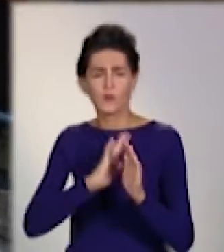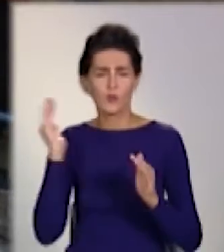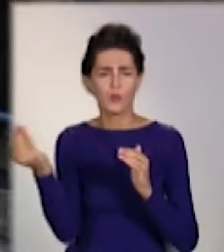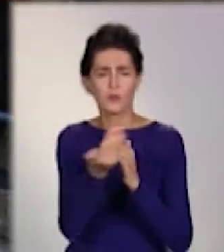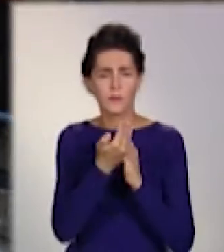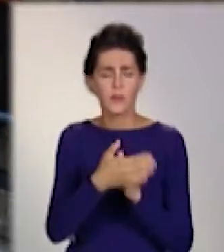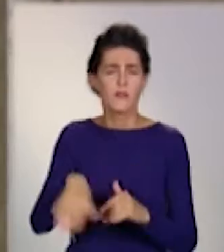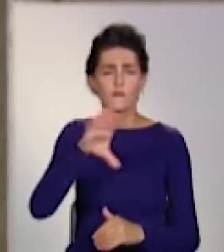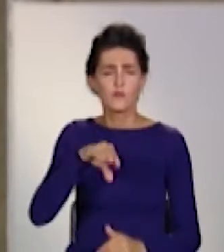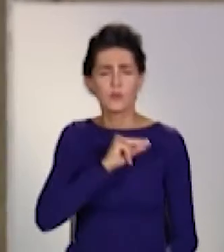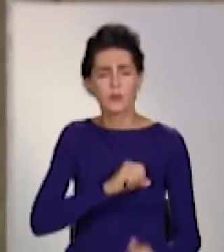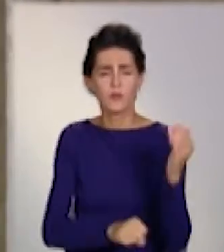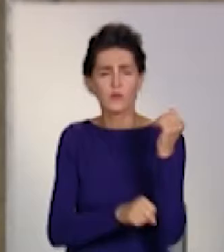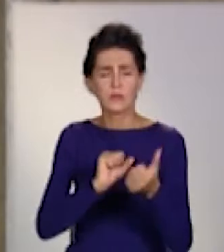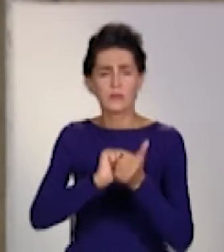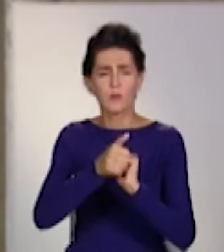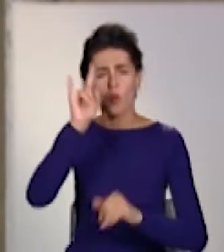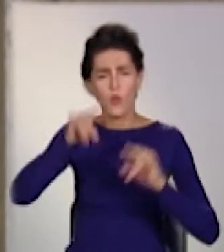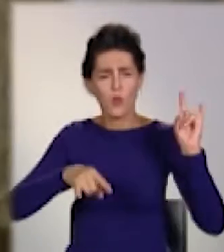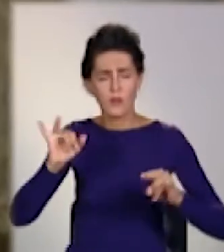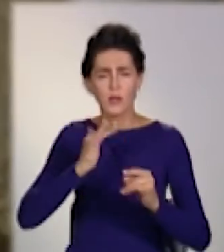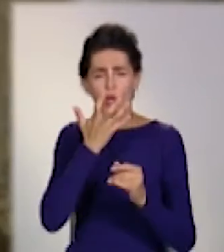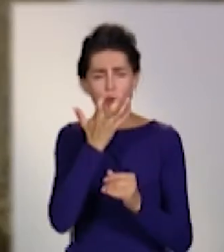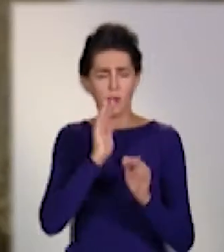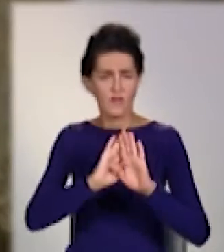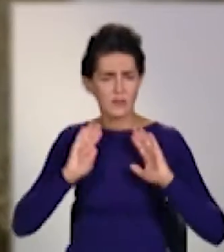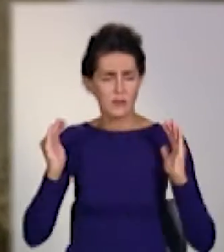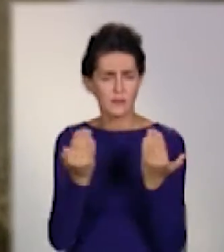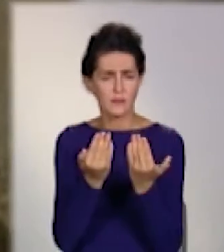ззовні. Підрядники міняють вікна та утеплюють фасад.